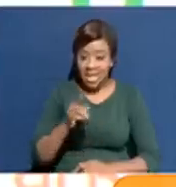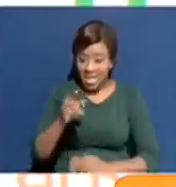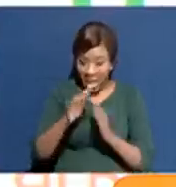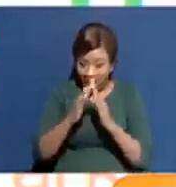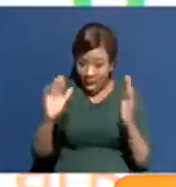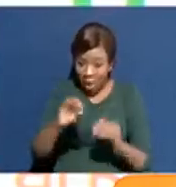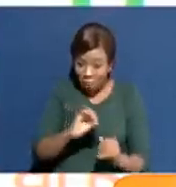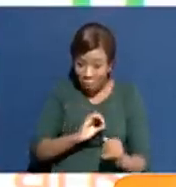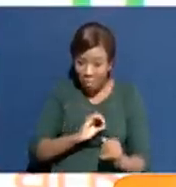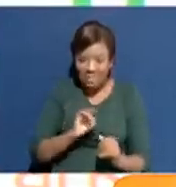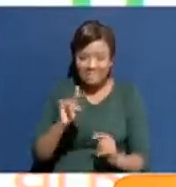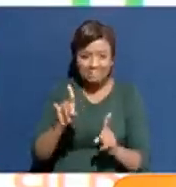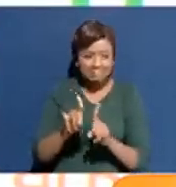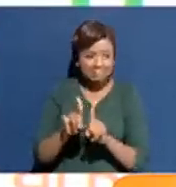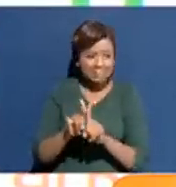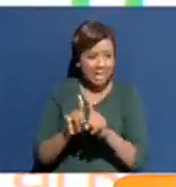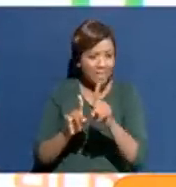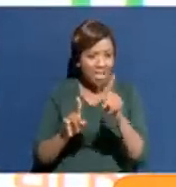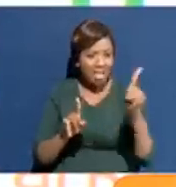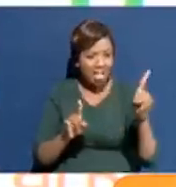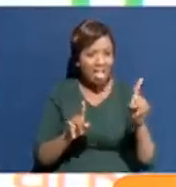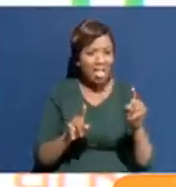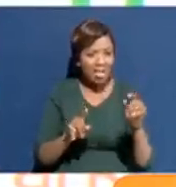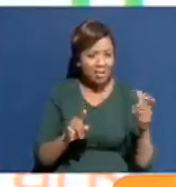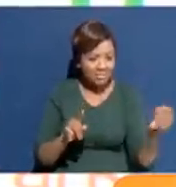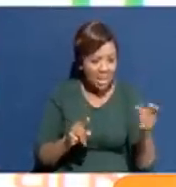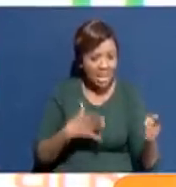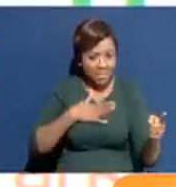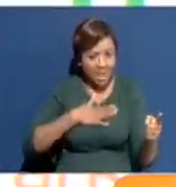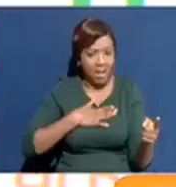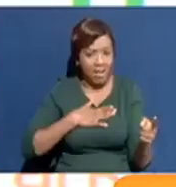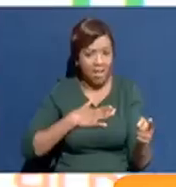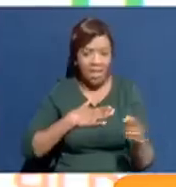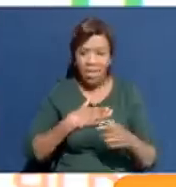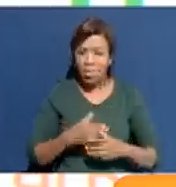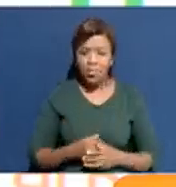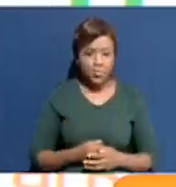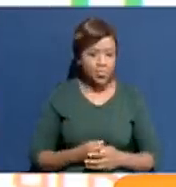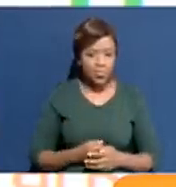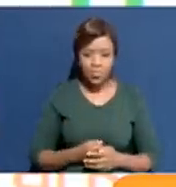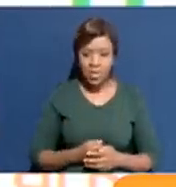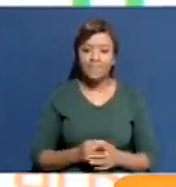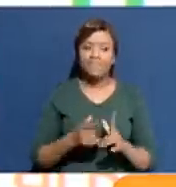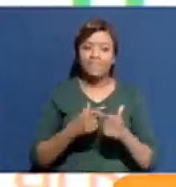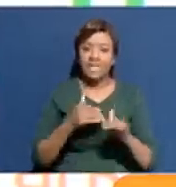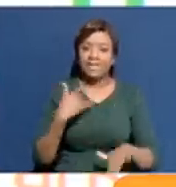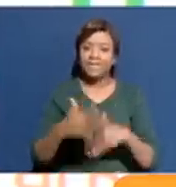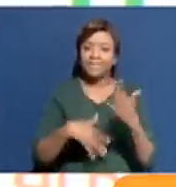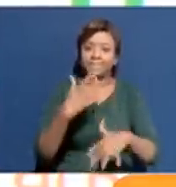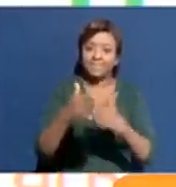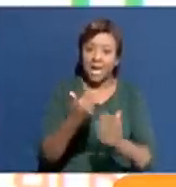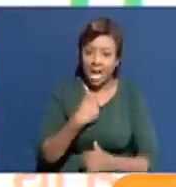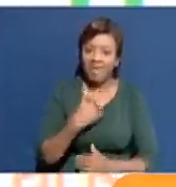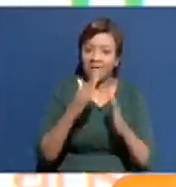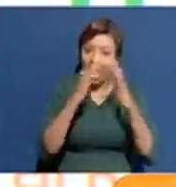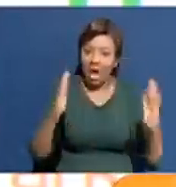na mapato yake shilingi 1400-1500 na baadaye awe na nyumba ambayo